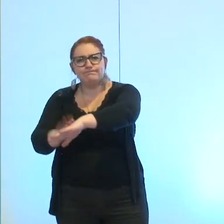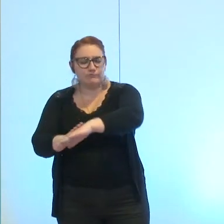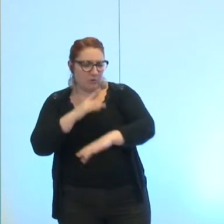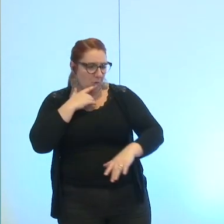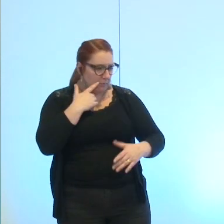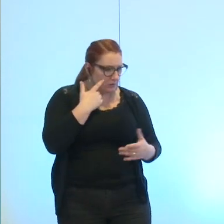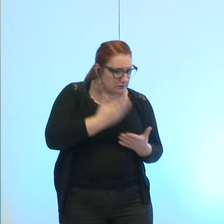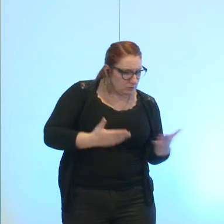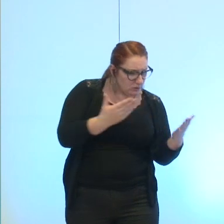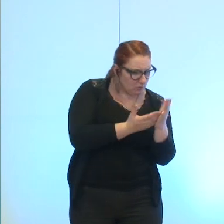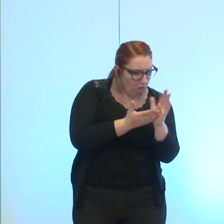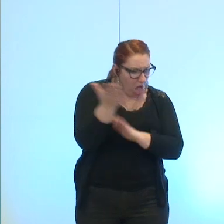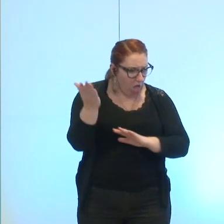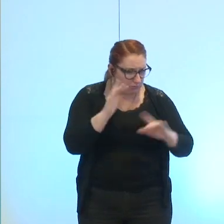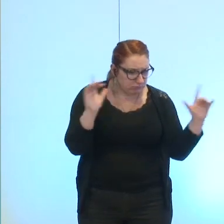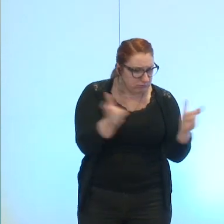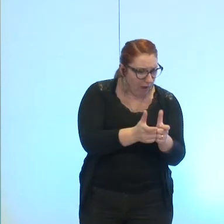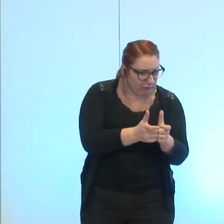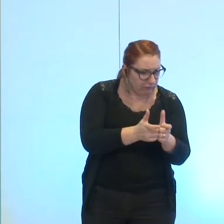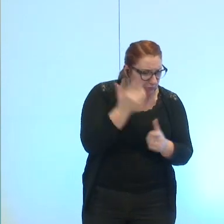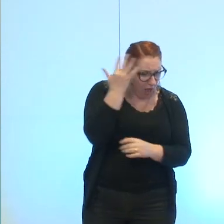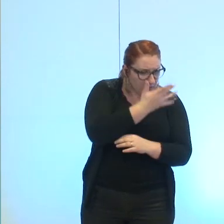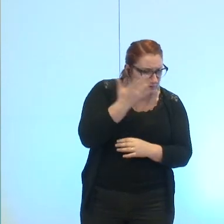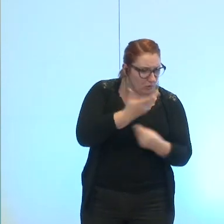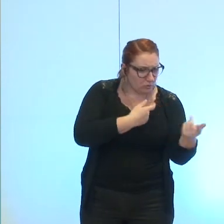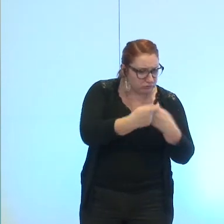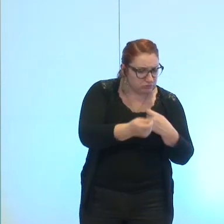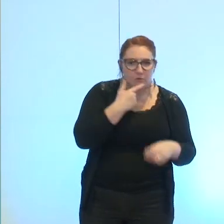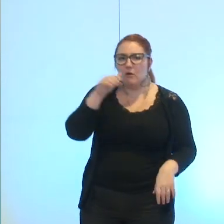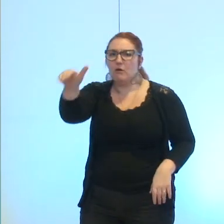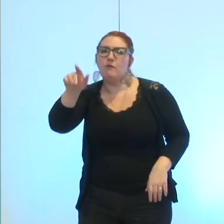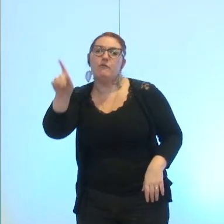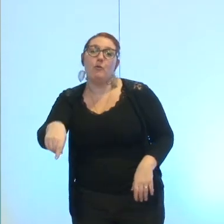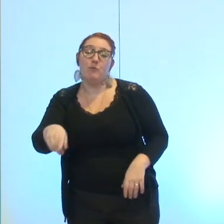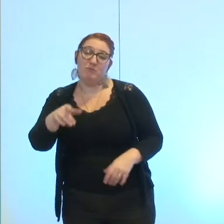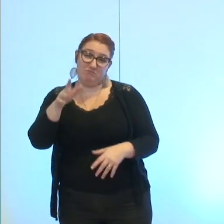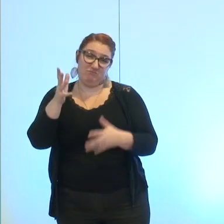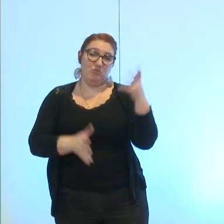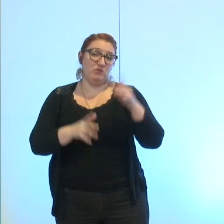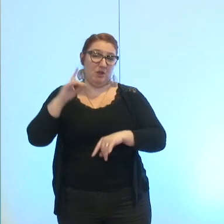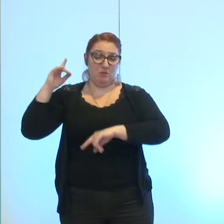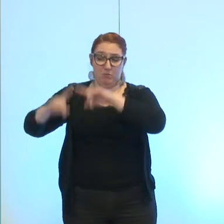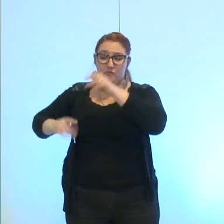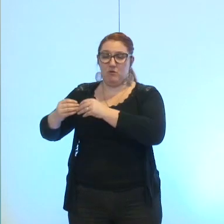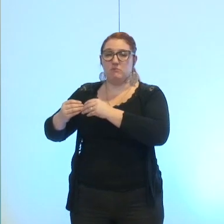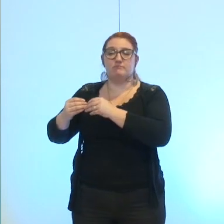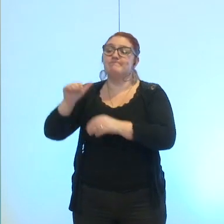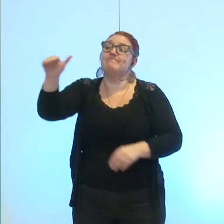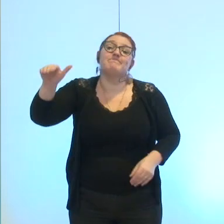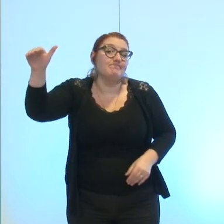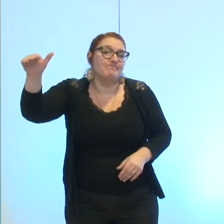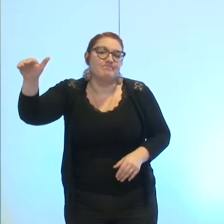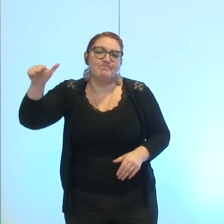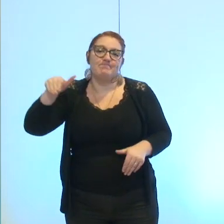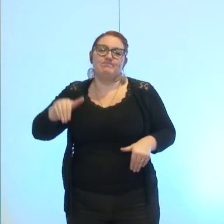inquiétantes ou inadmissibles il ne l'ont peut-être pas toujours fait et je pense que l'on peut peut-être avec des guillemets peut-être un peu le